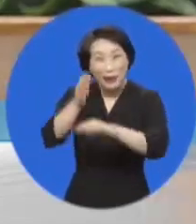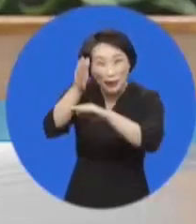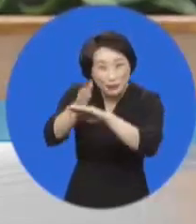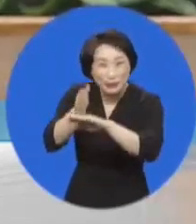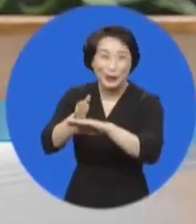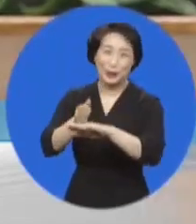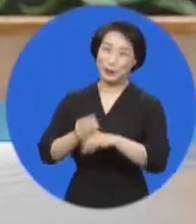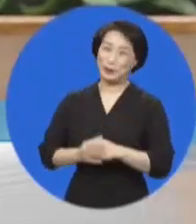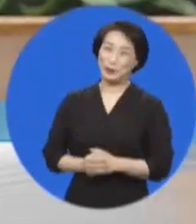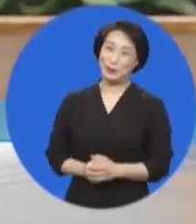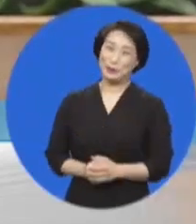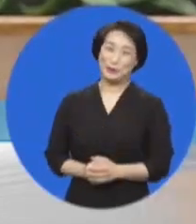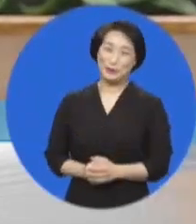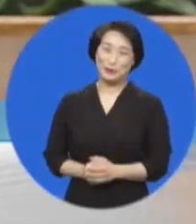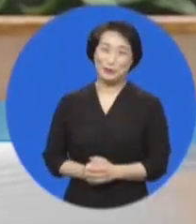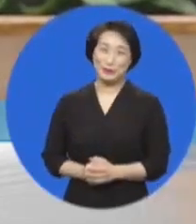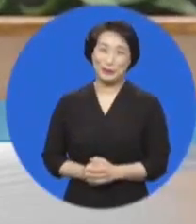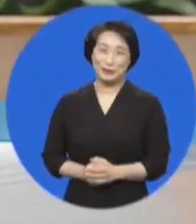감사하지 않습니까?